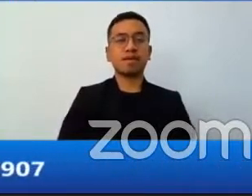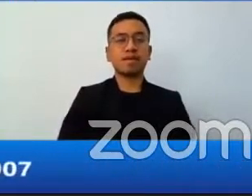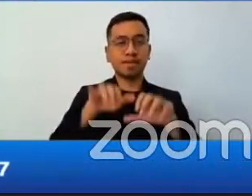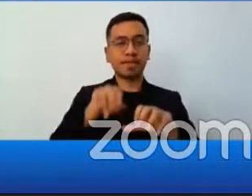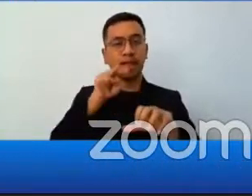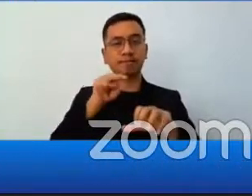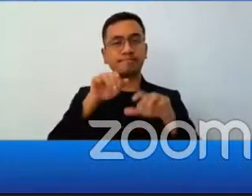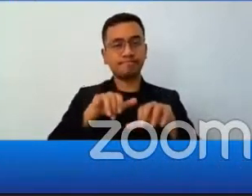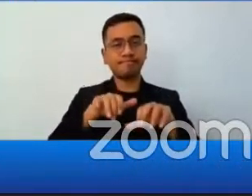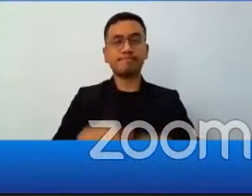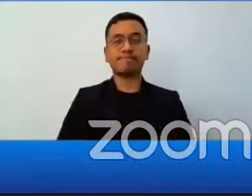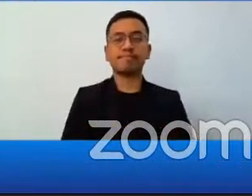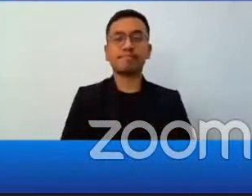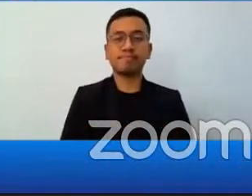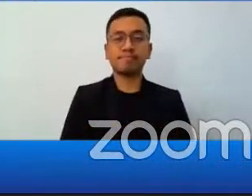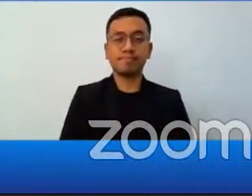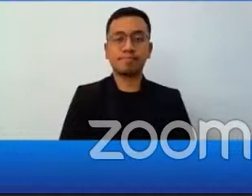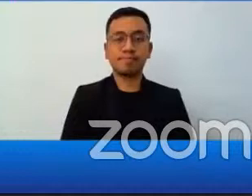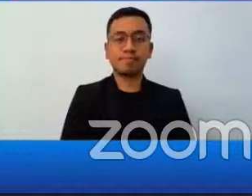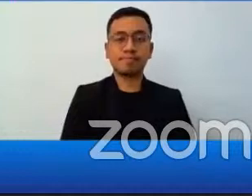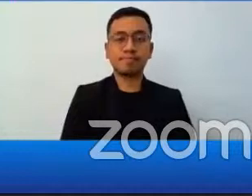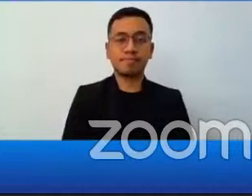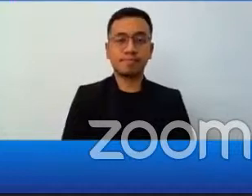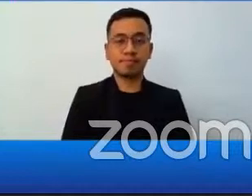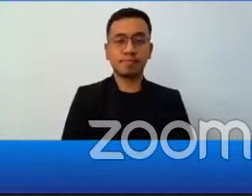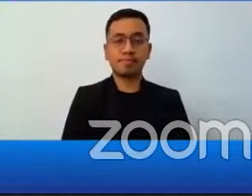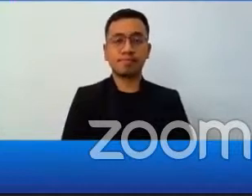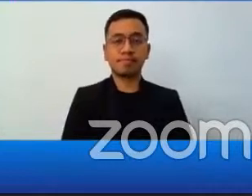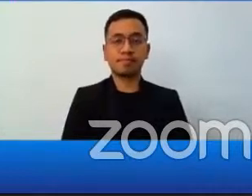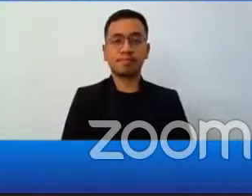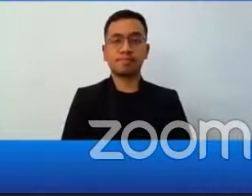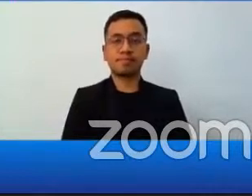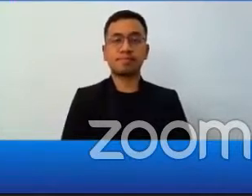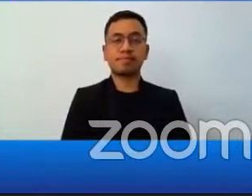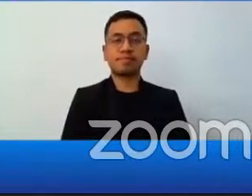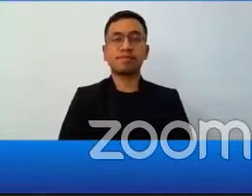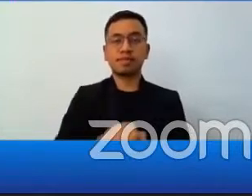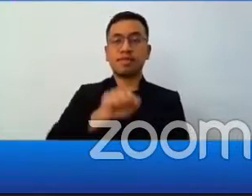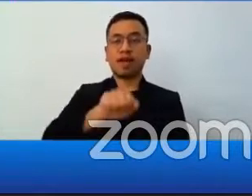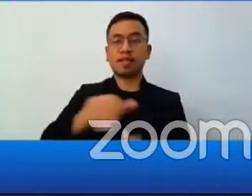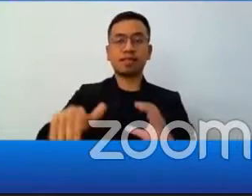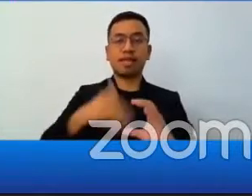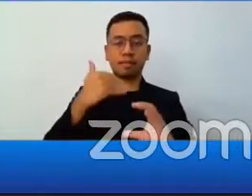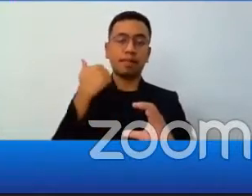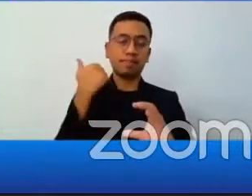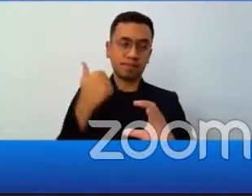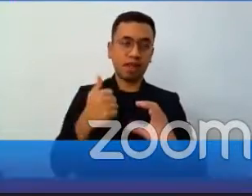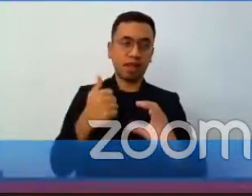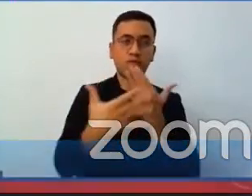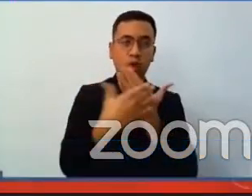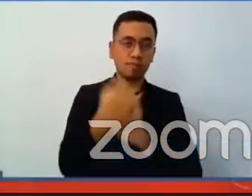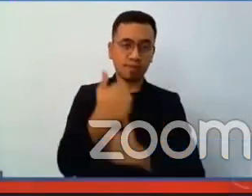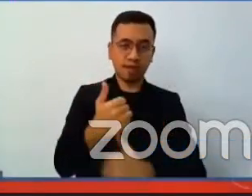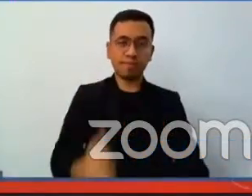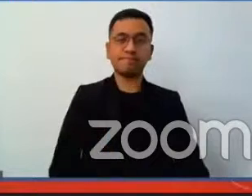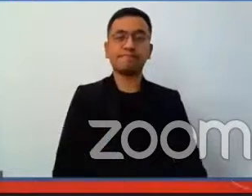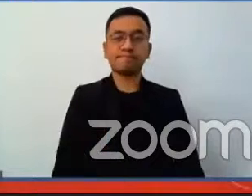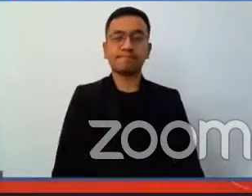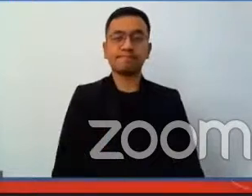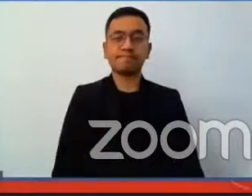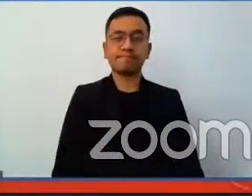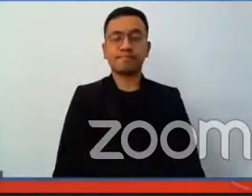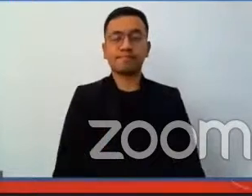bit.ly/surveilitdik2907, huruf kecil semua. E-sertifikat bisa langsung diunduh atau dikirim via email. Itu Bapak